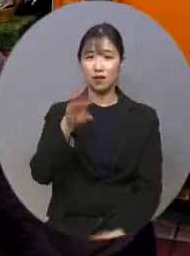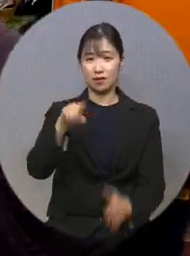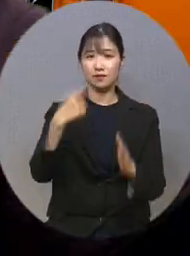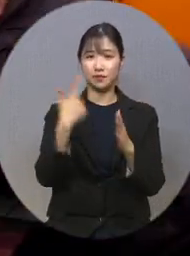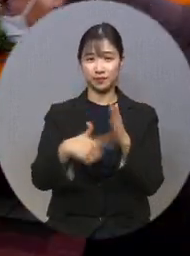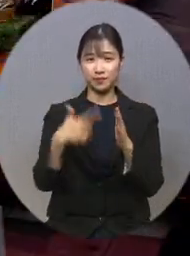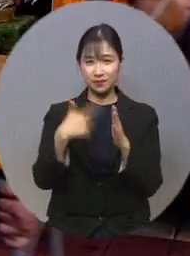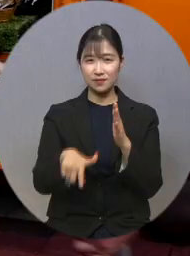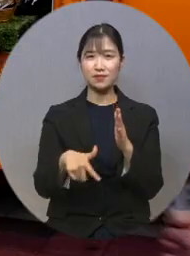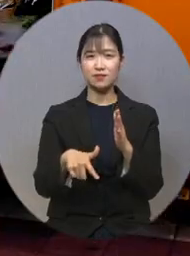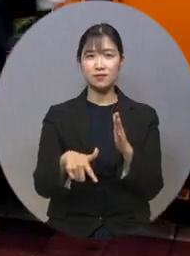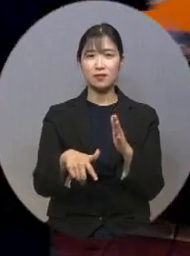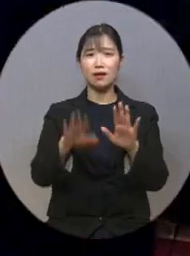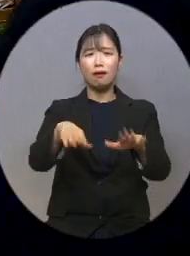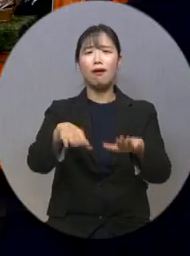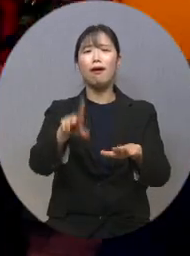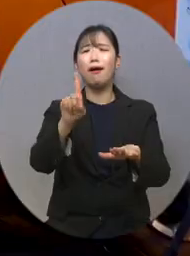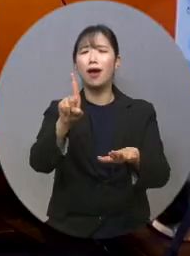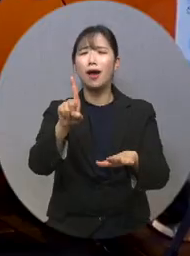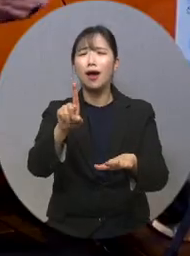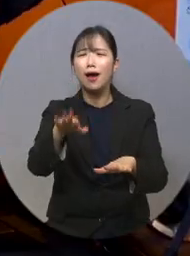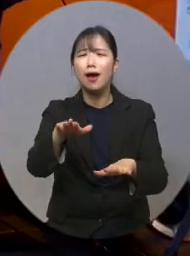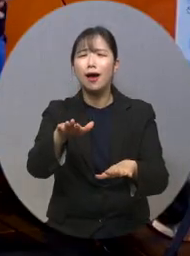강진 한우는 못해요.